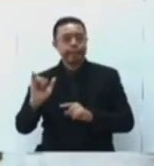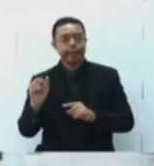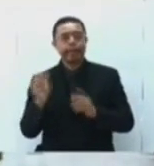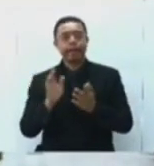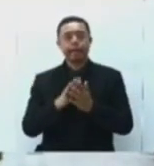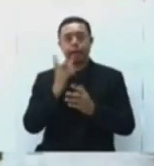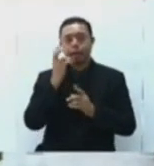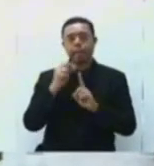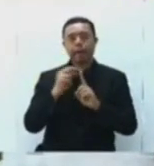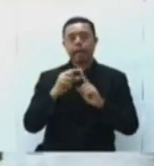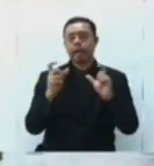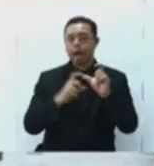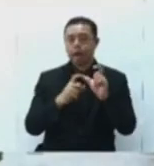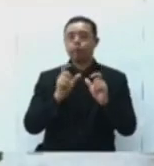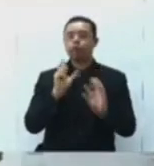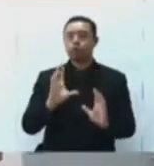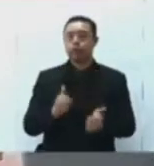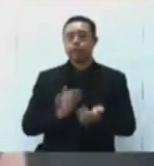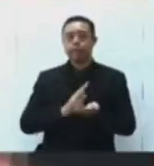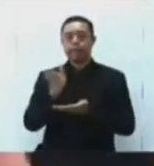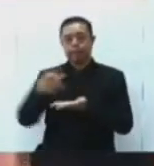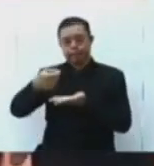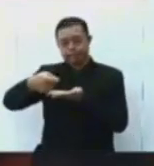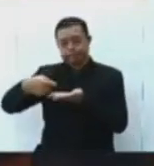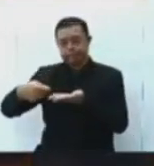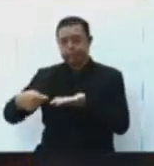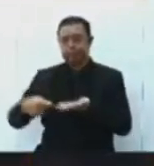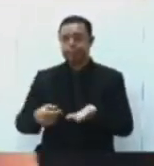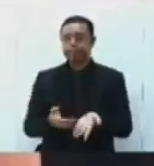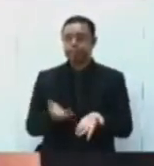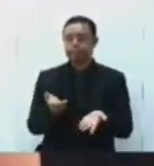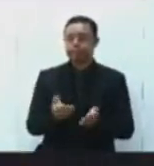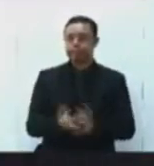Muhammad rahap untuk bersiap penandatanganan